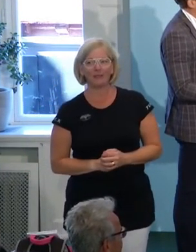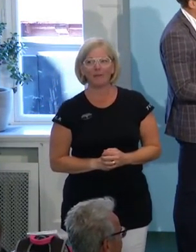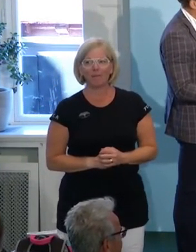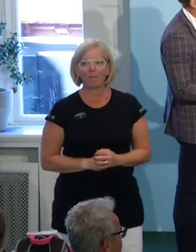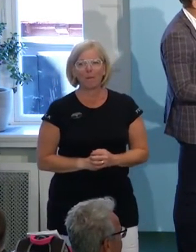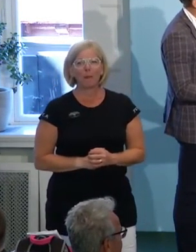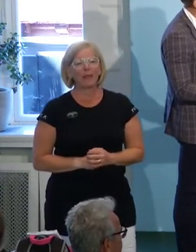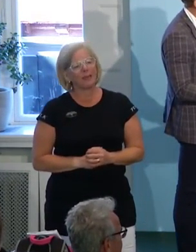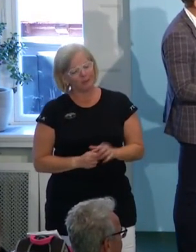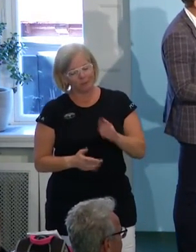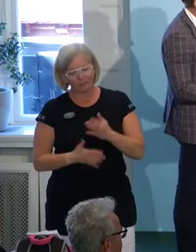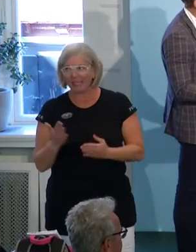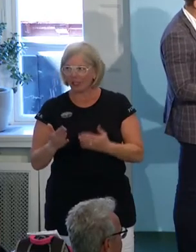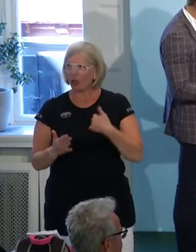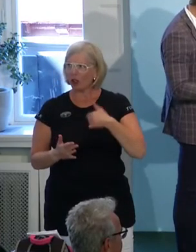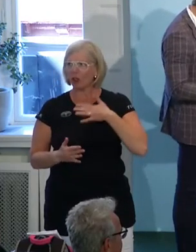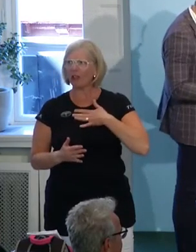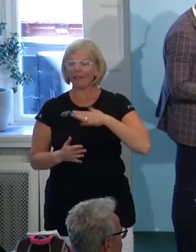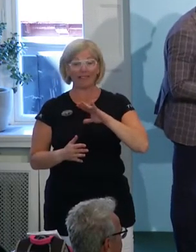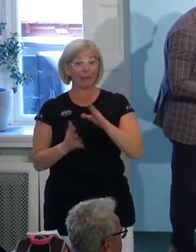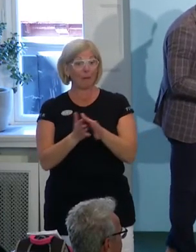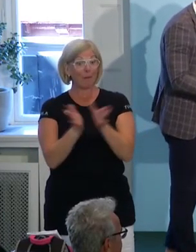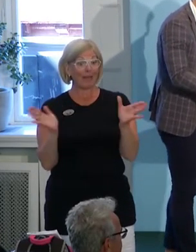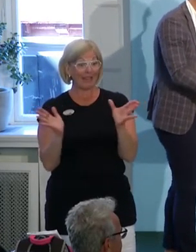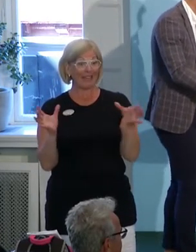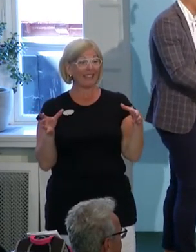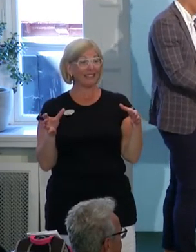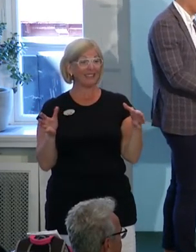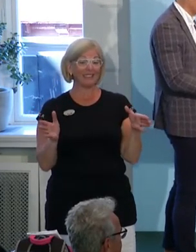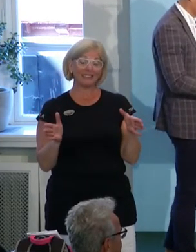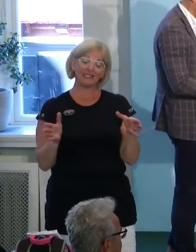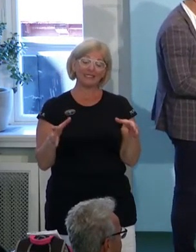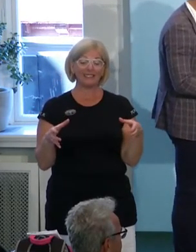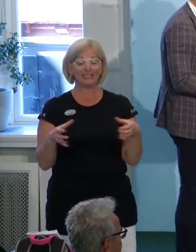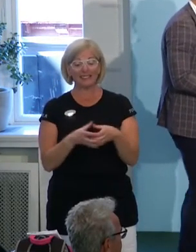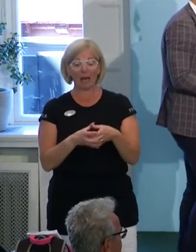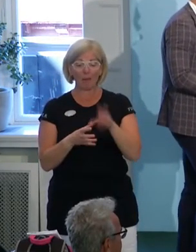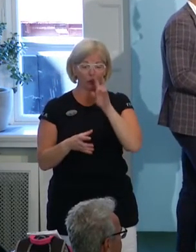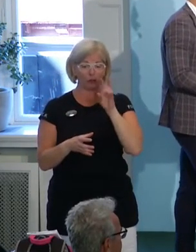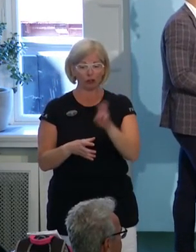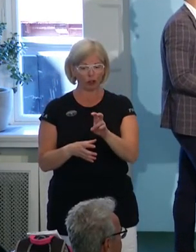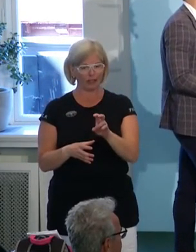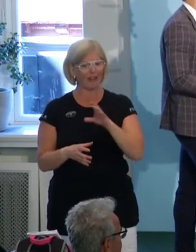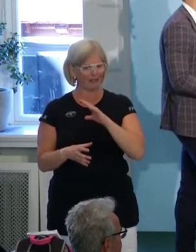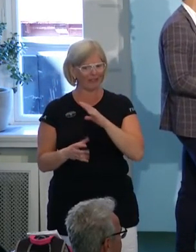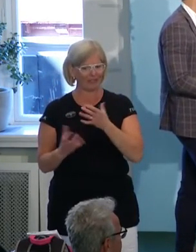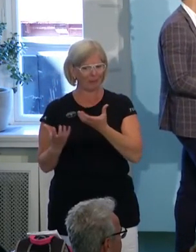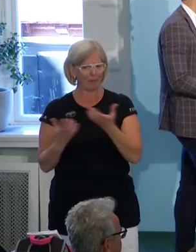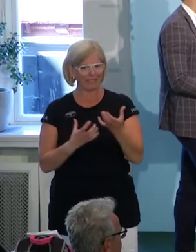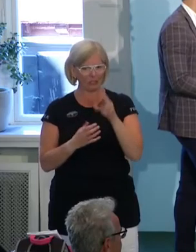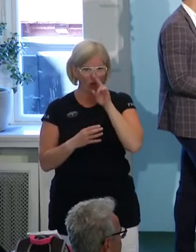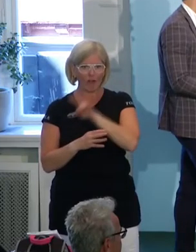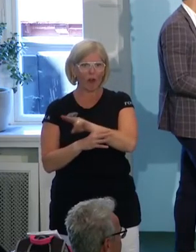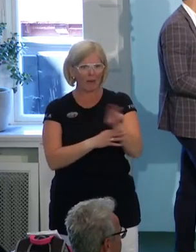Dels så tycker jag att det finns en bred samsyn i att det finns en brist i överblick och också